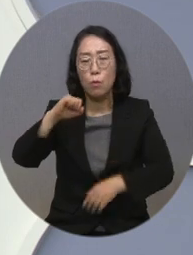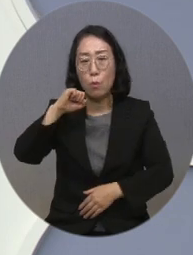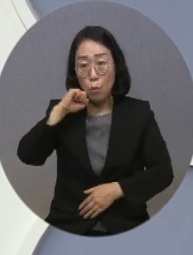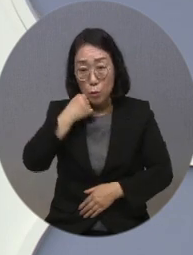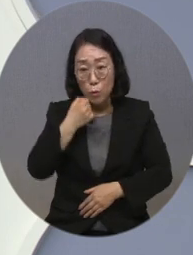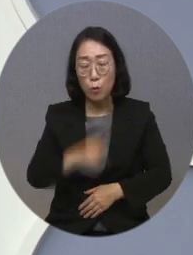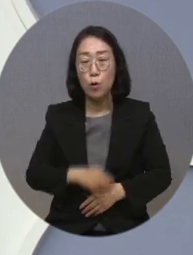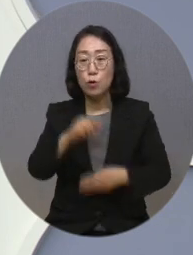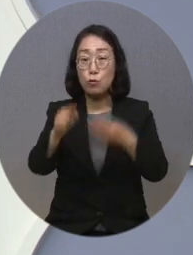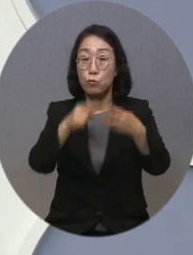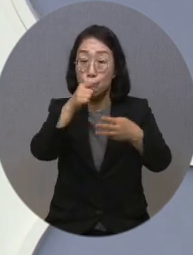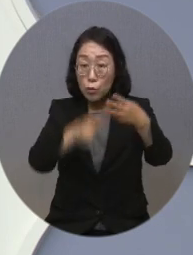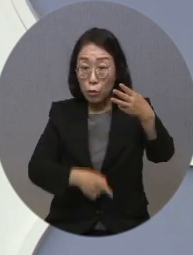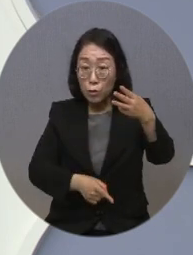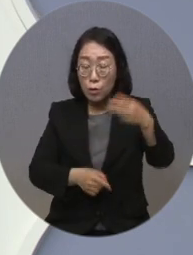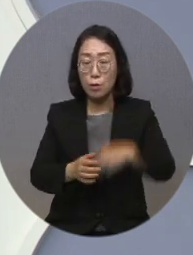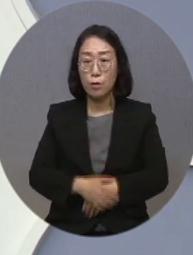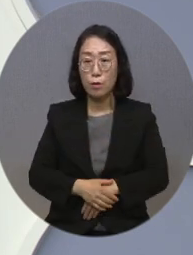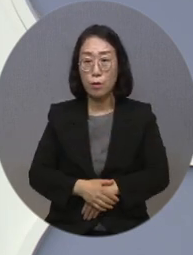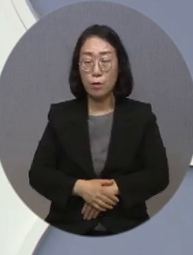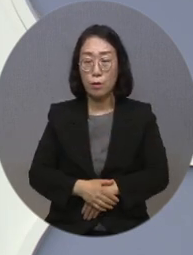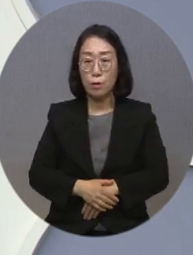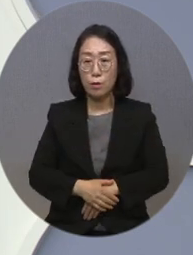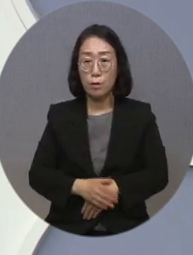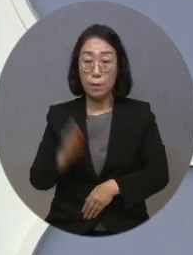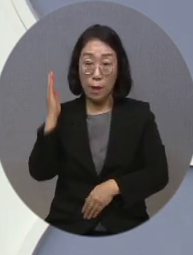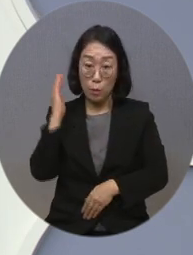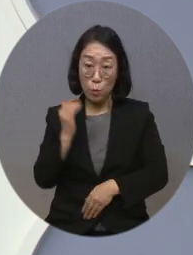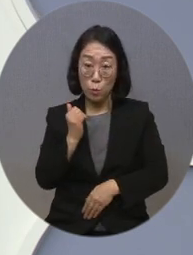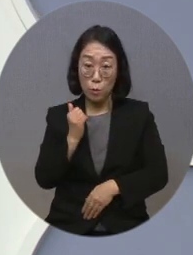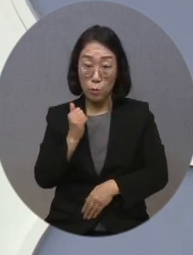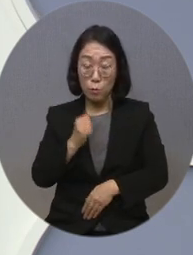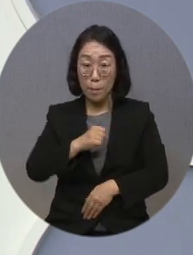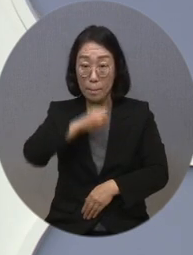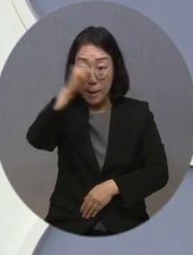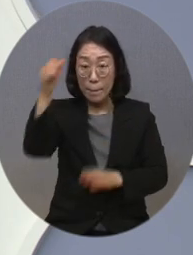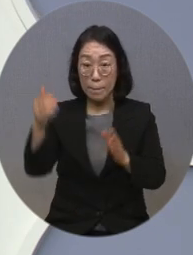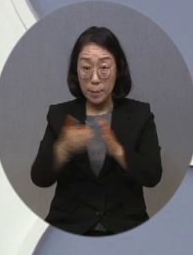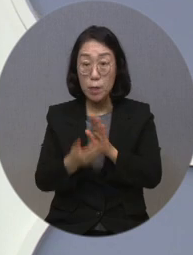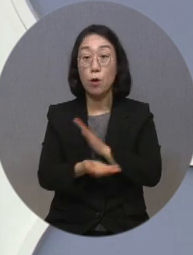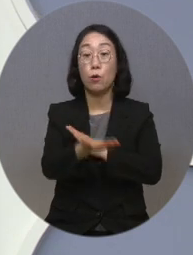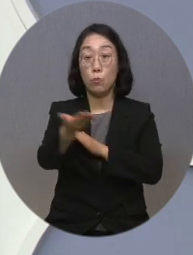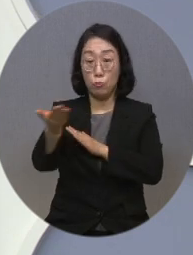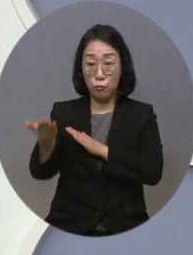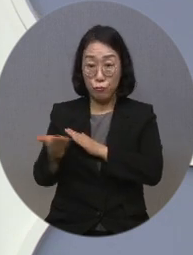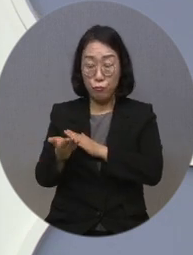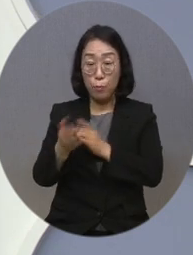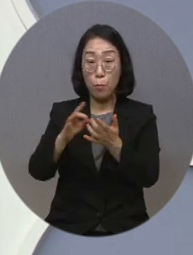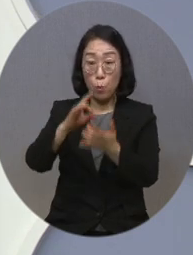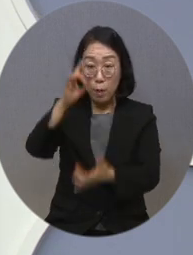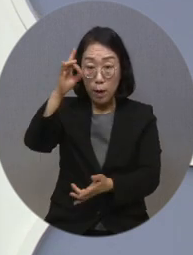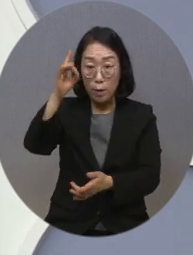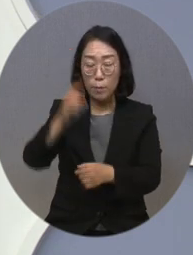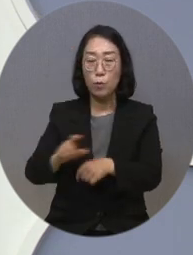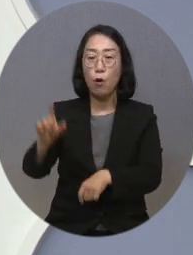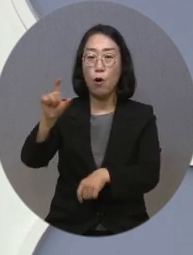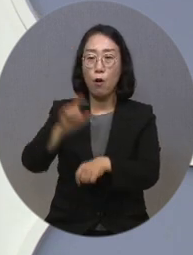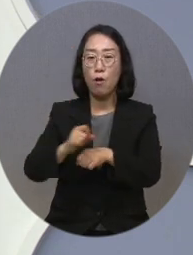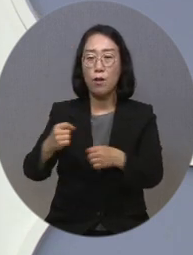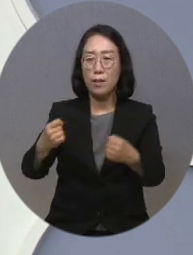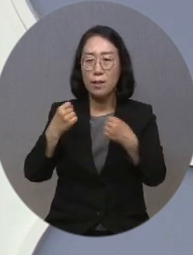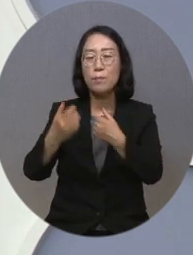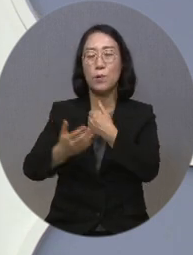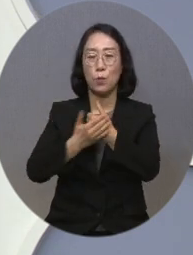윤석열 당선인을 대통령으로 만들어주셨기 때문에 우리 존경하는 국민 여러분께서 한 번 더 힘을